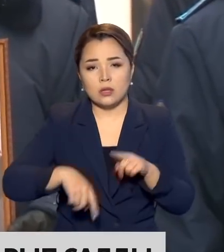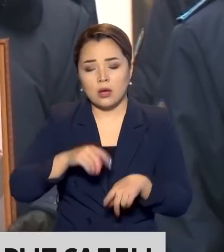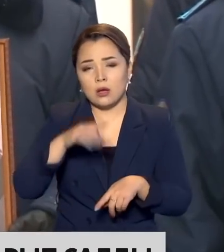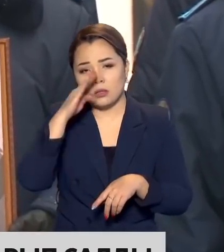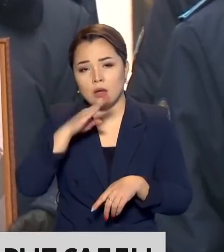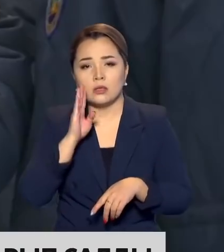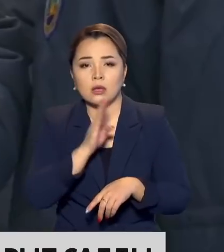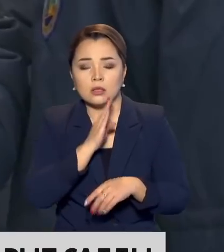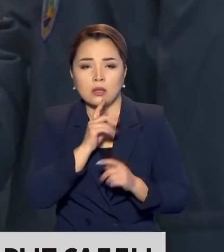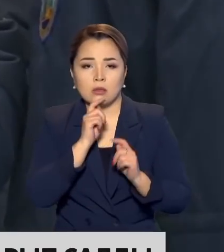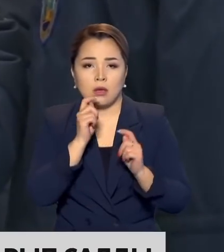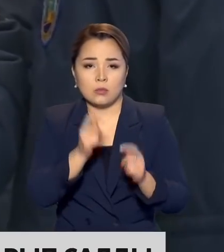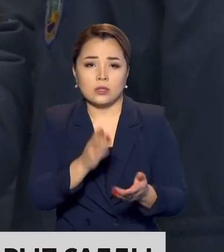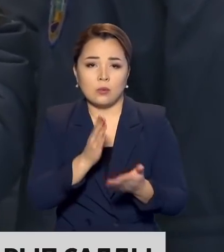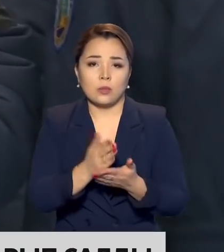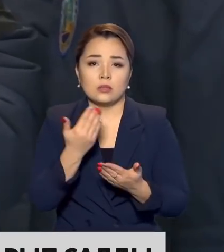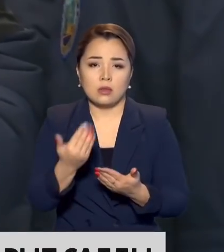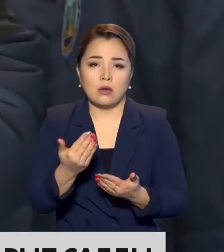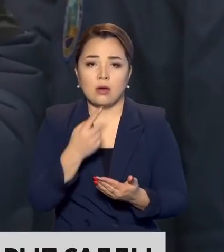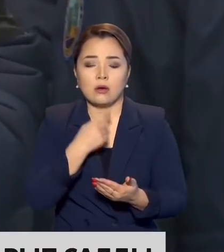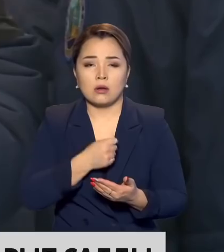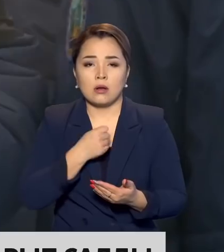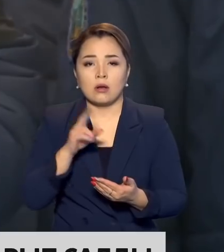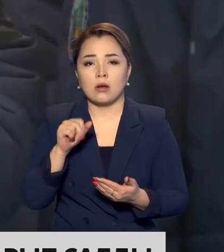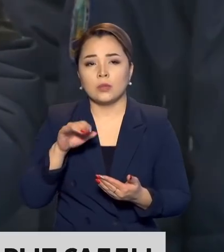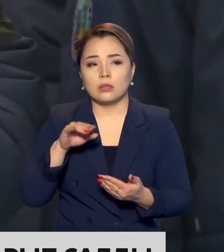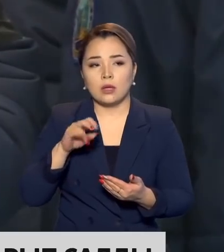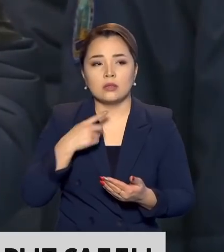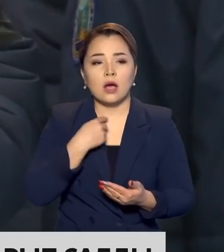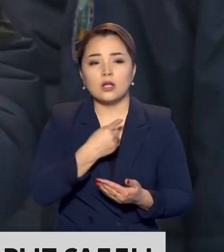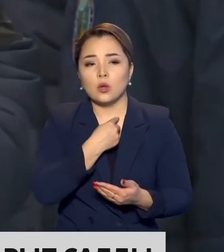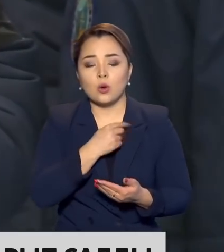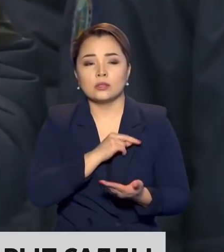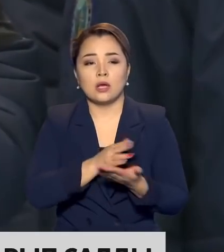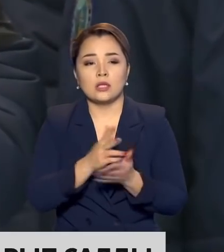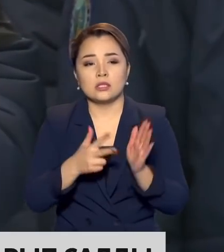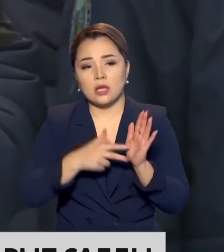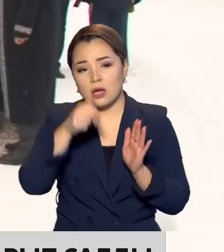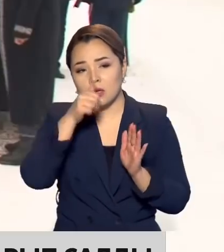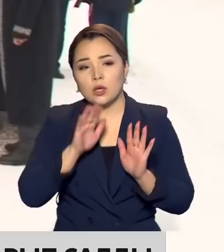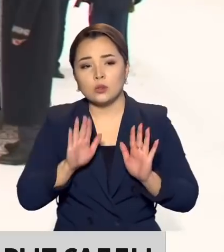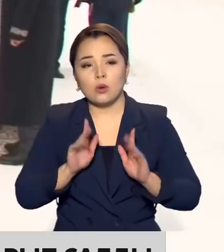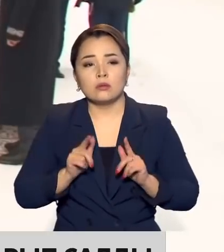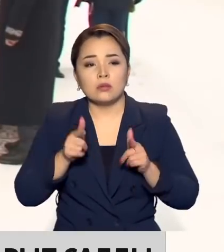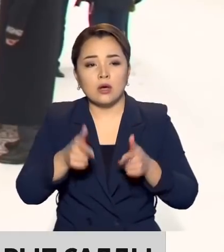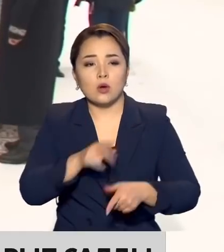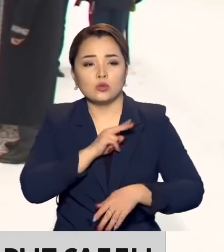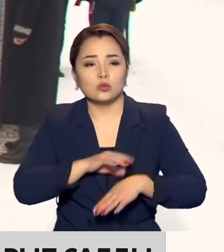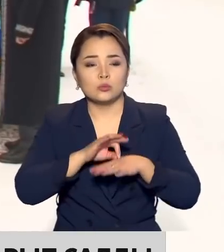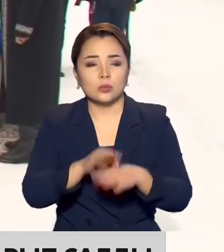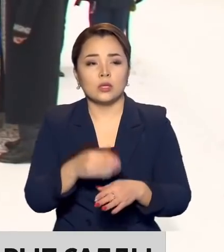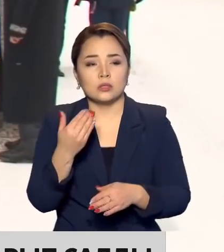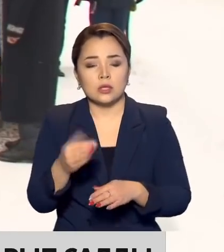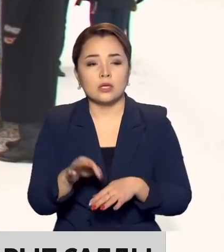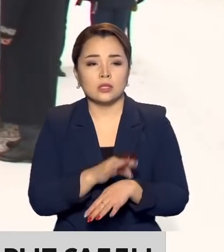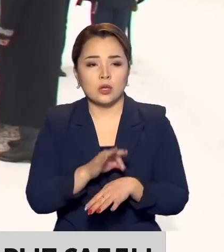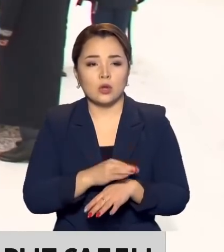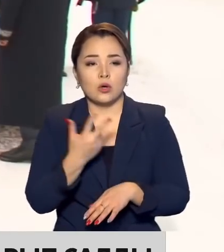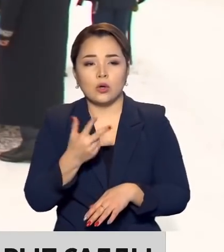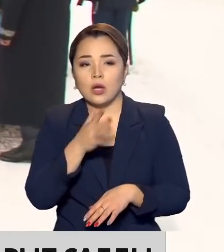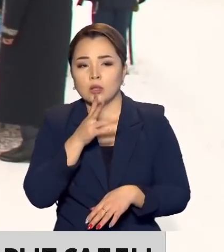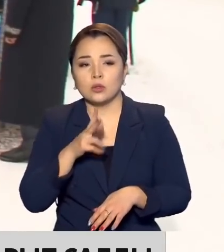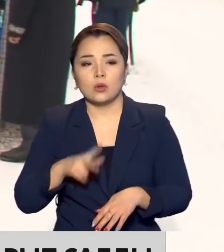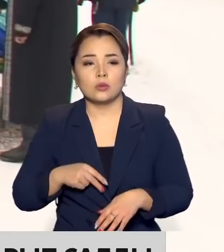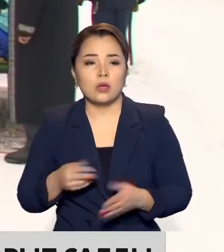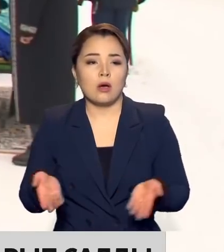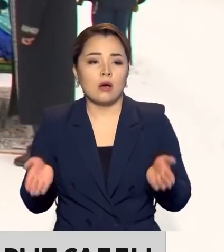табысталды. Капитан шеніндегі Әділ Талдықорғандағы қызметке осыдан 8 ай бұрын ғана кіріскен. Оның артында жары мен 3 жастағы